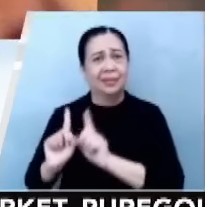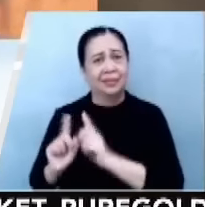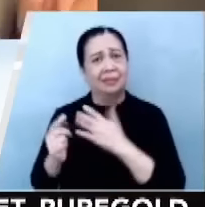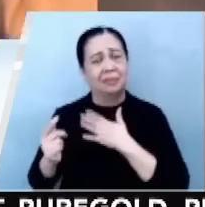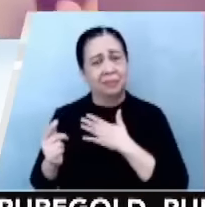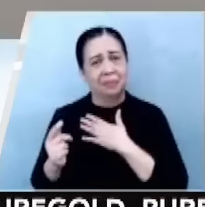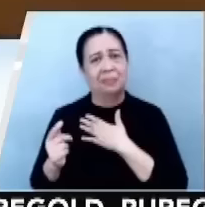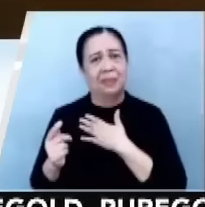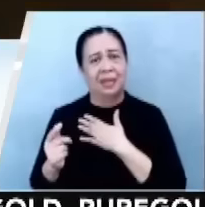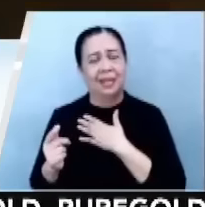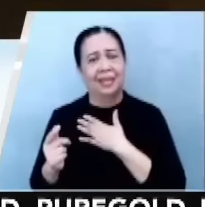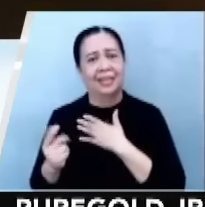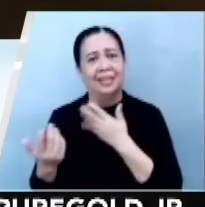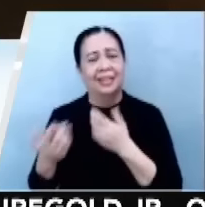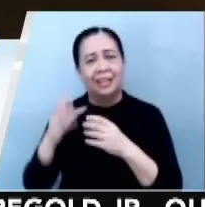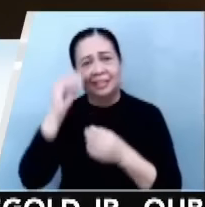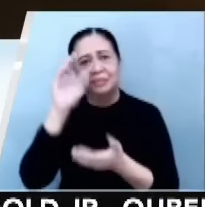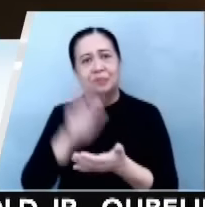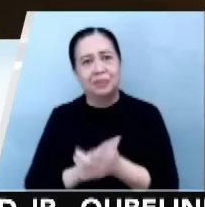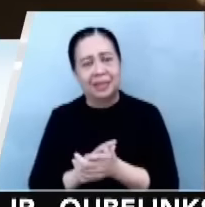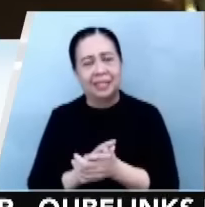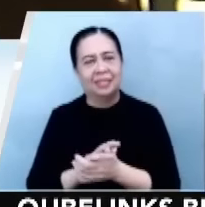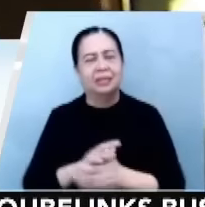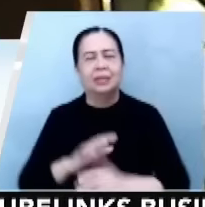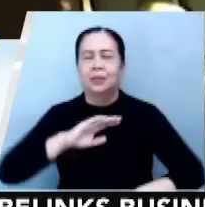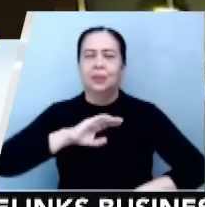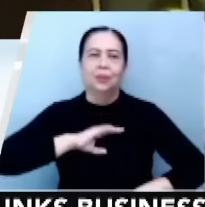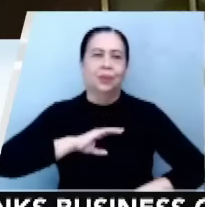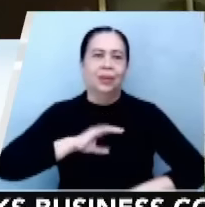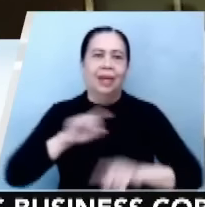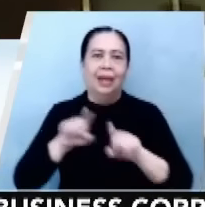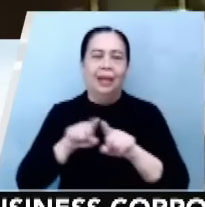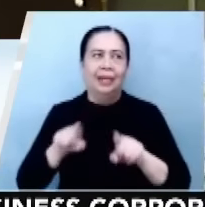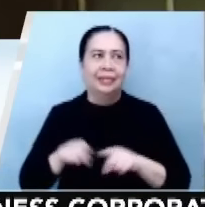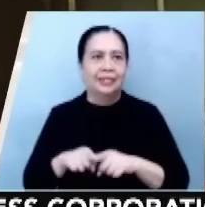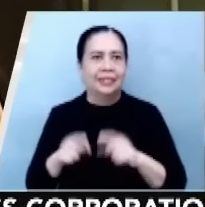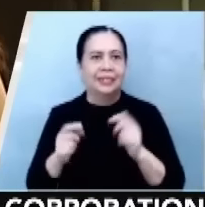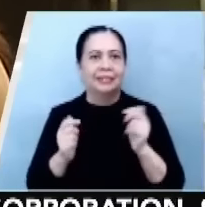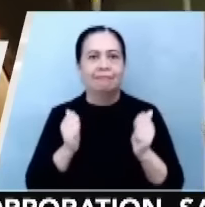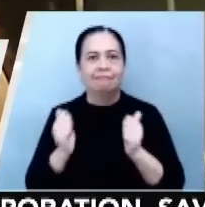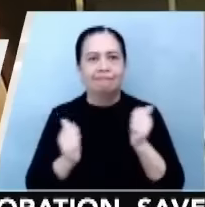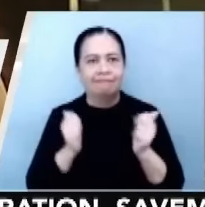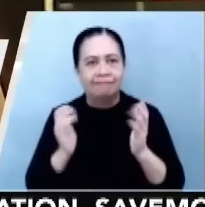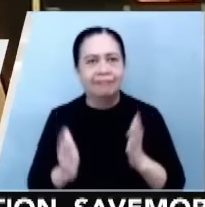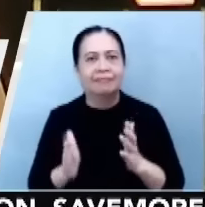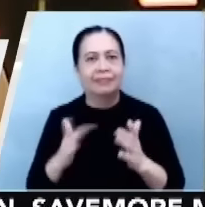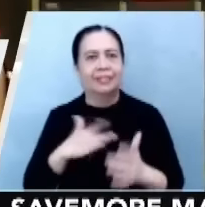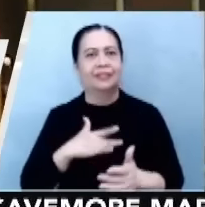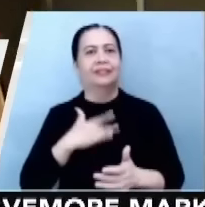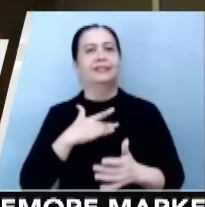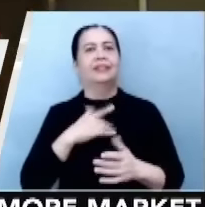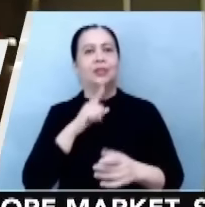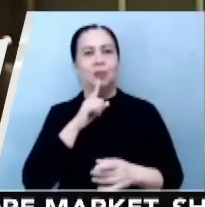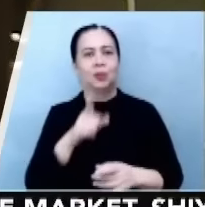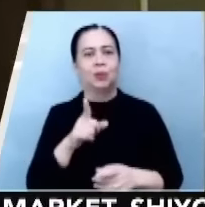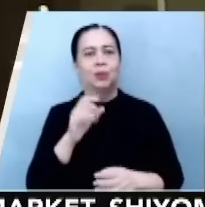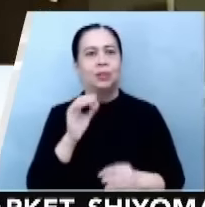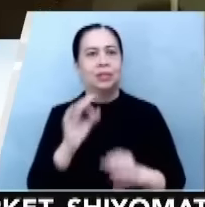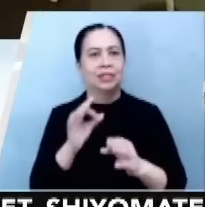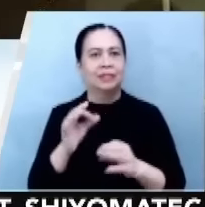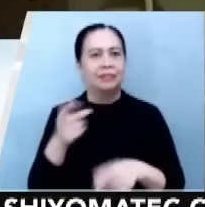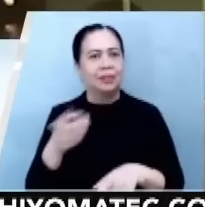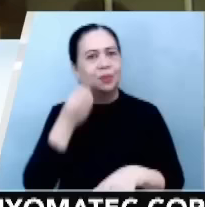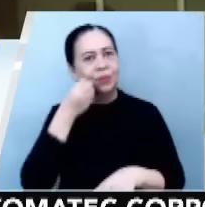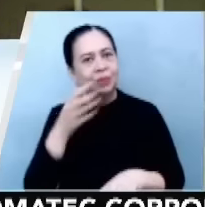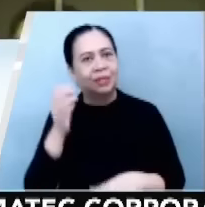yung pangalan ko. Yung fulfillment talaga bilang isang artist, naramdaman ko talaga sa tuwing umuwi siya after every